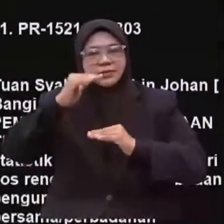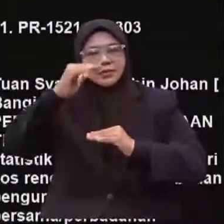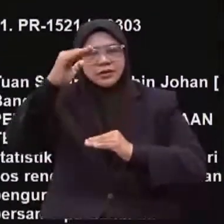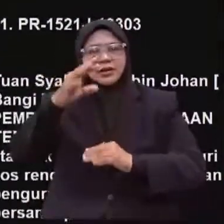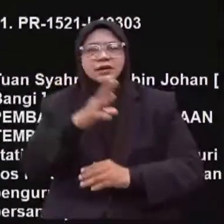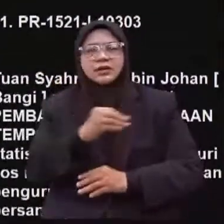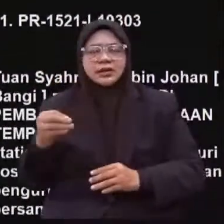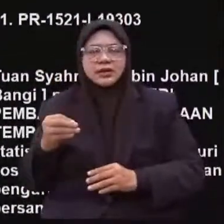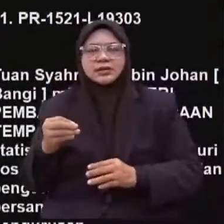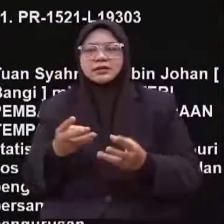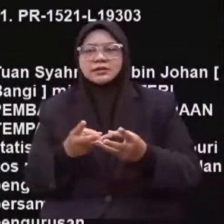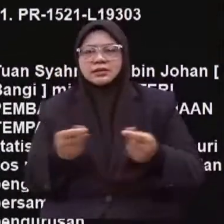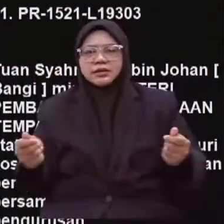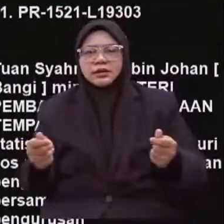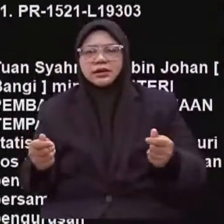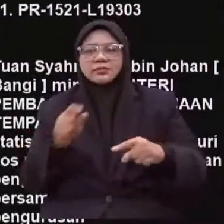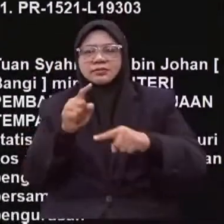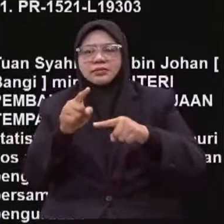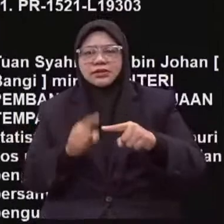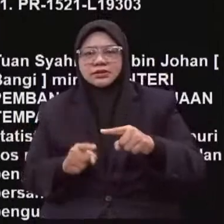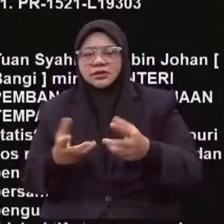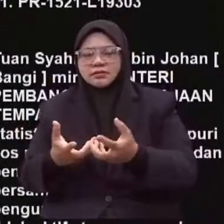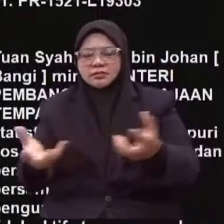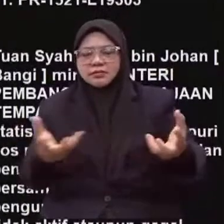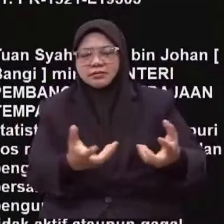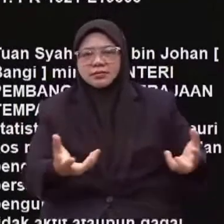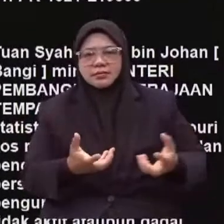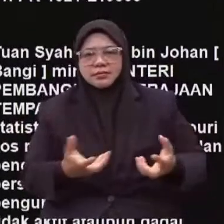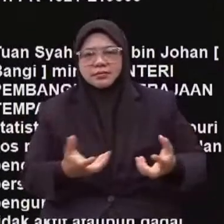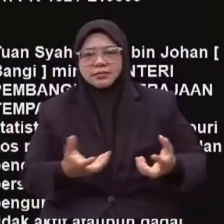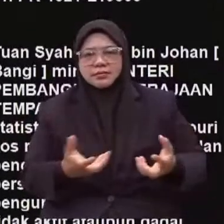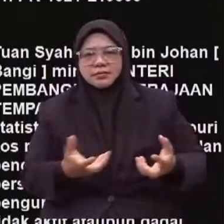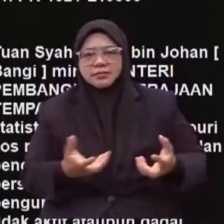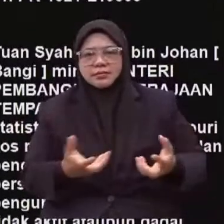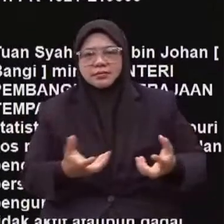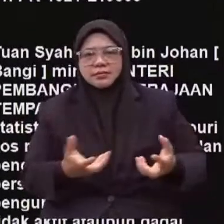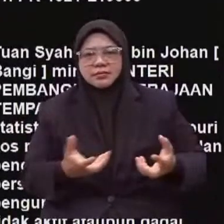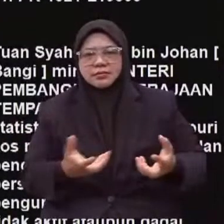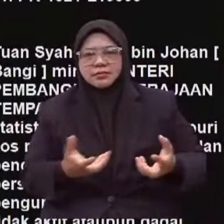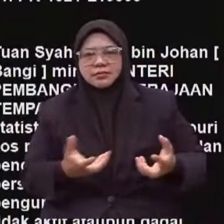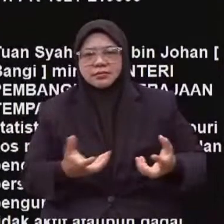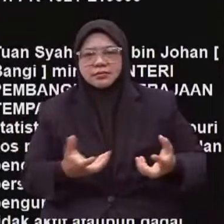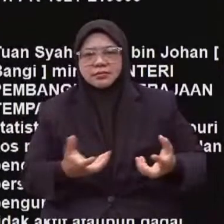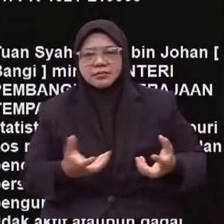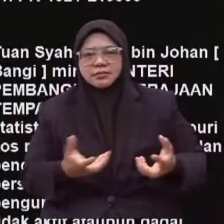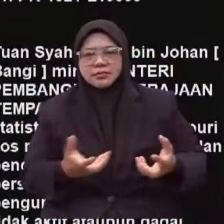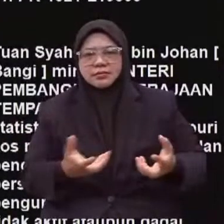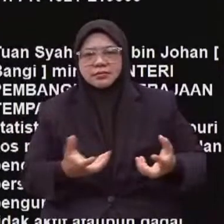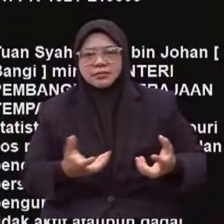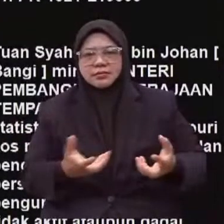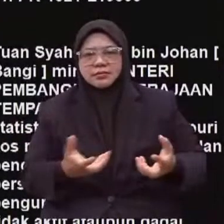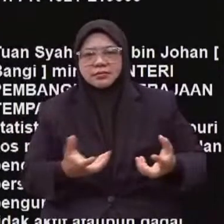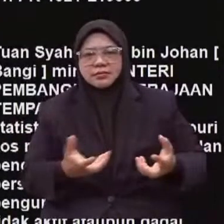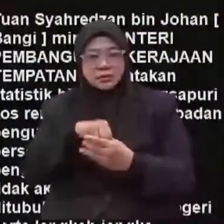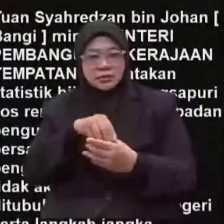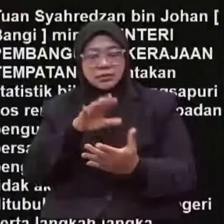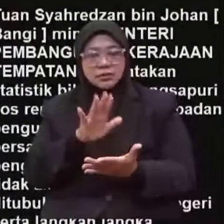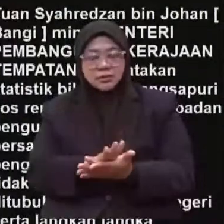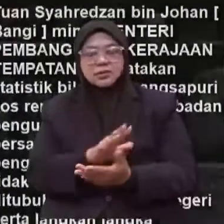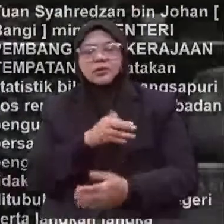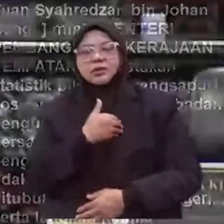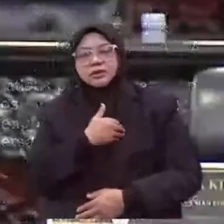dipecah bahagi dan dikeluarkan hak milik strata antara perkara yang terkandung dalam Atta tersebut adalah